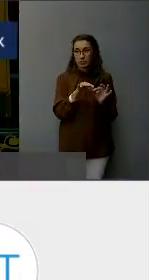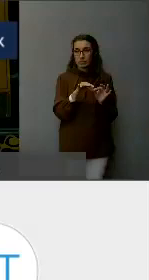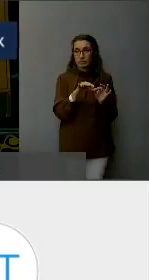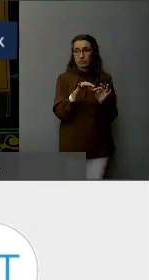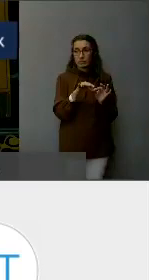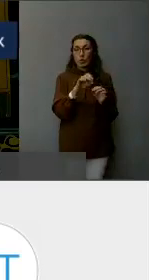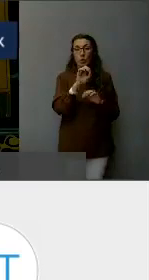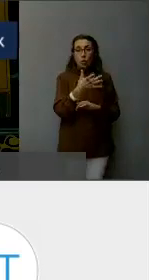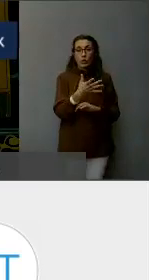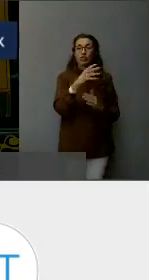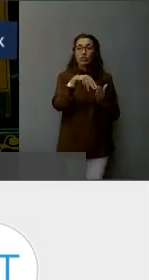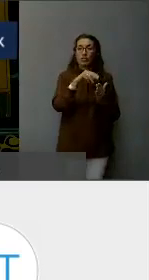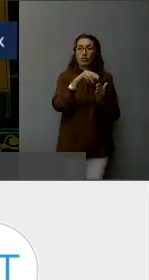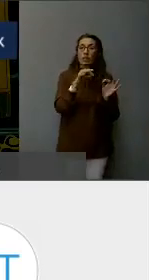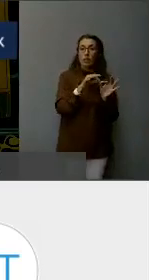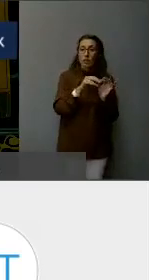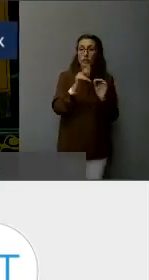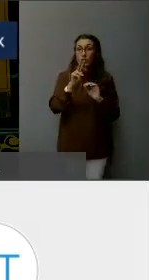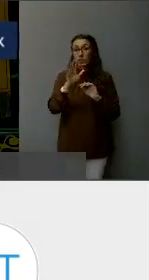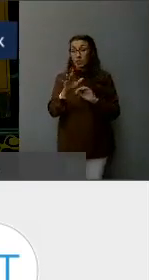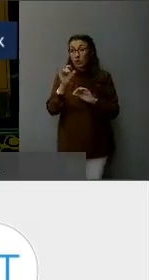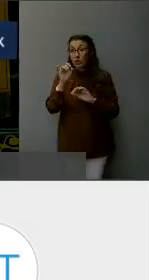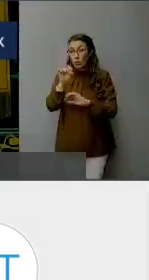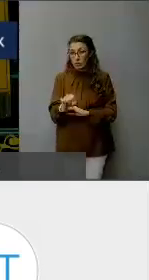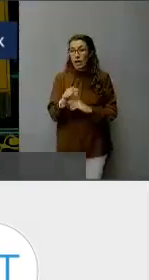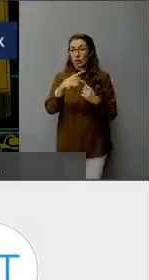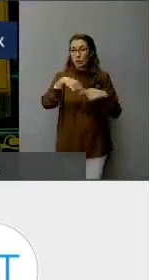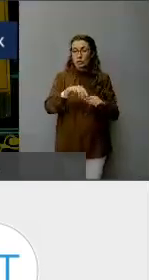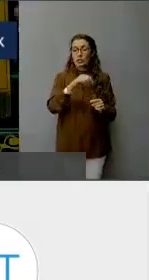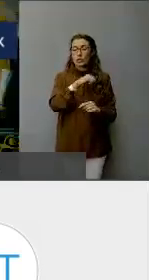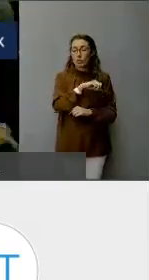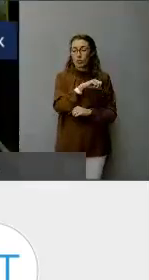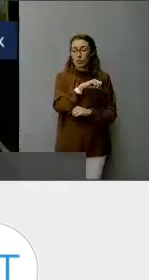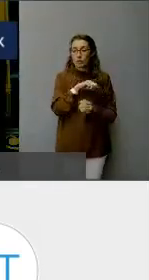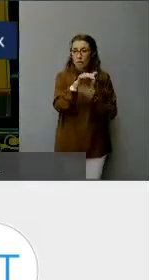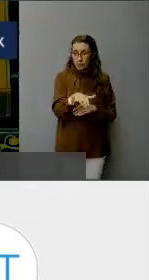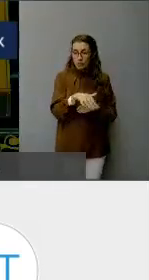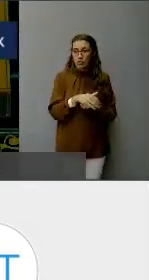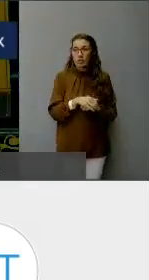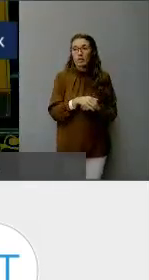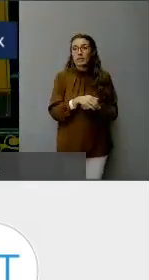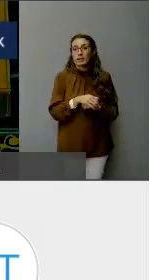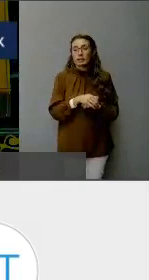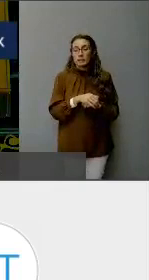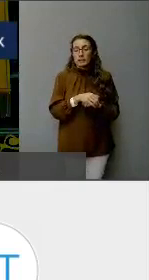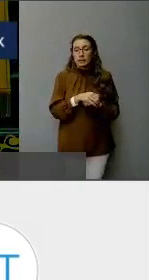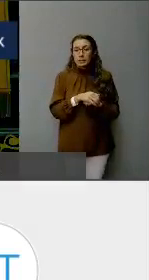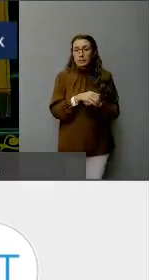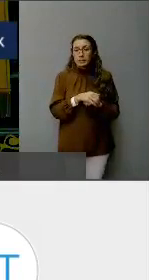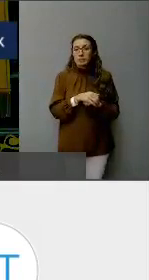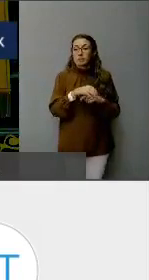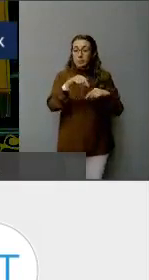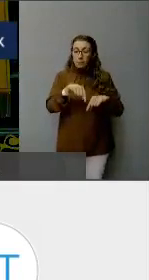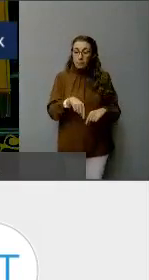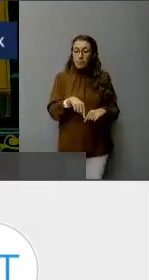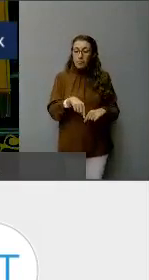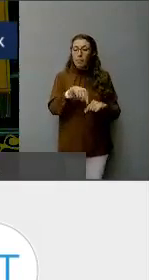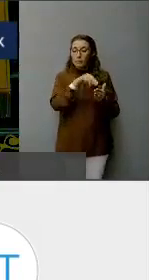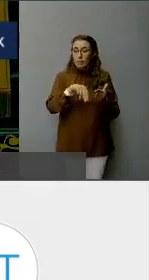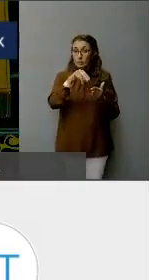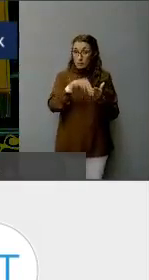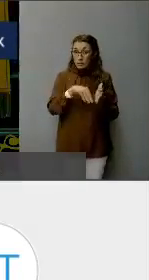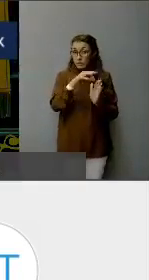15 favorevoli 23 contrari il consiglio comunale respinge il numero 16 pongono in votazione il